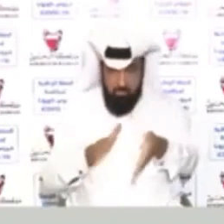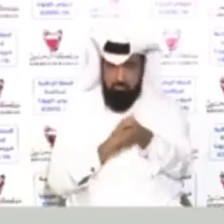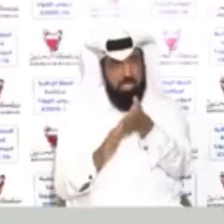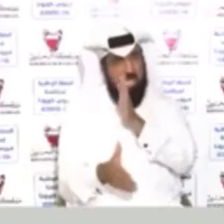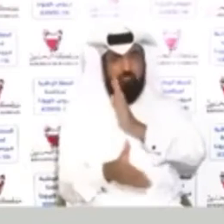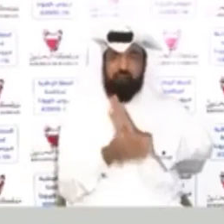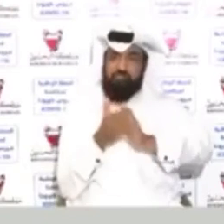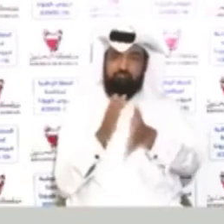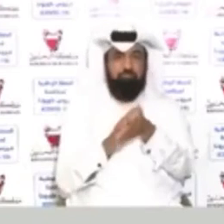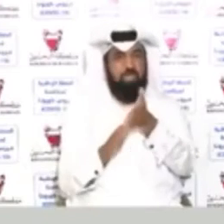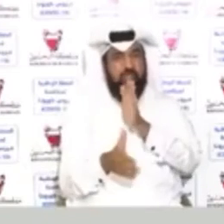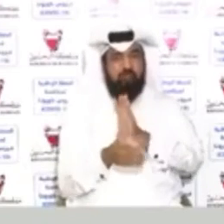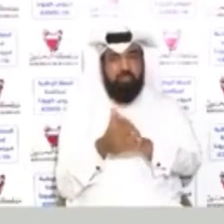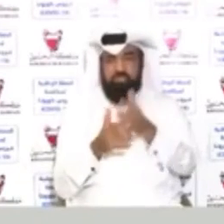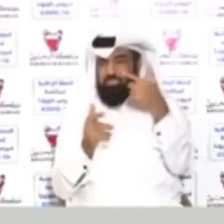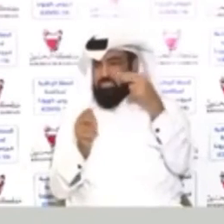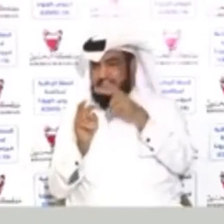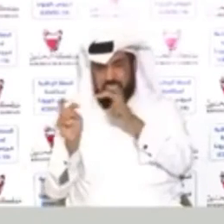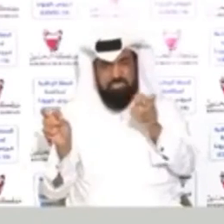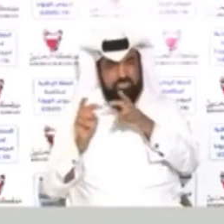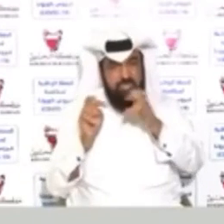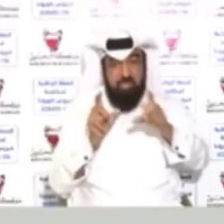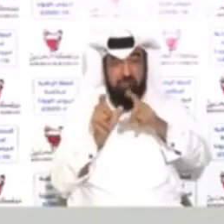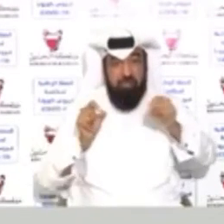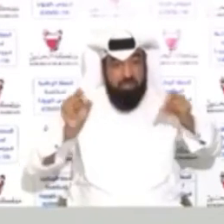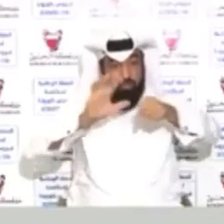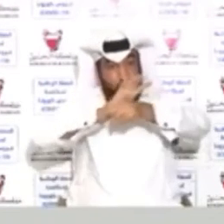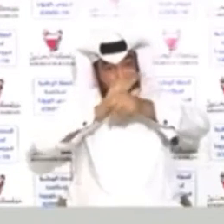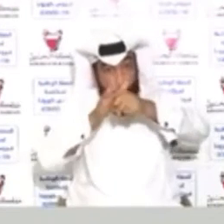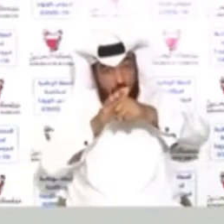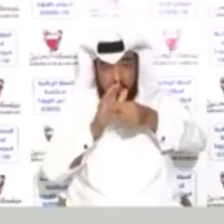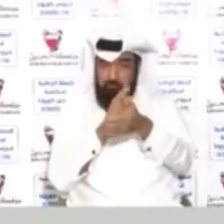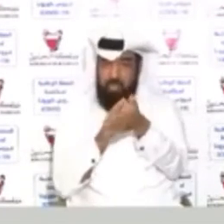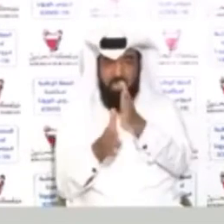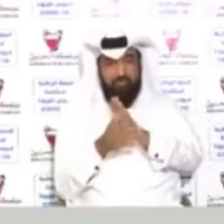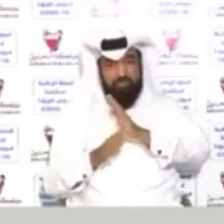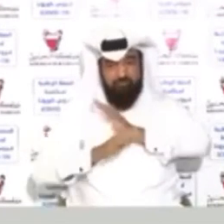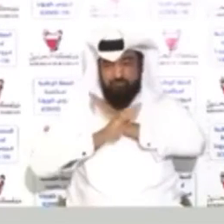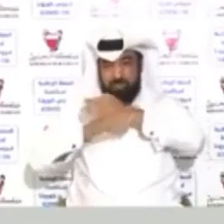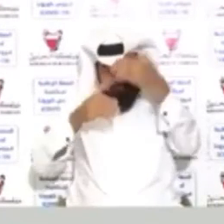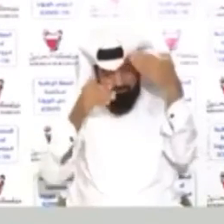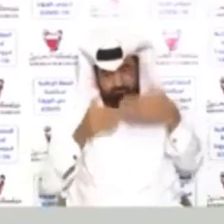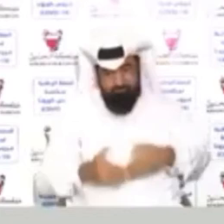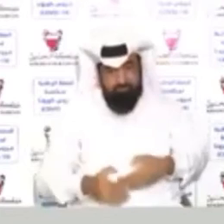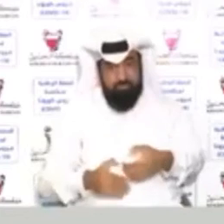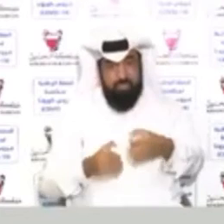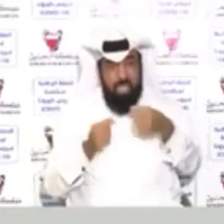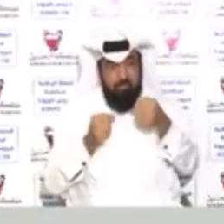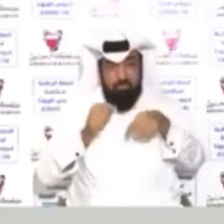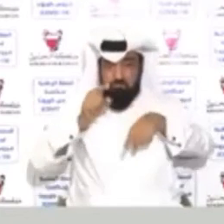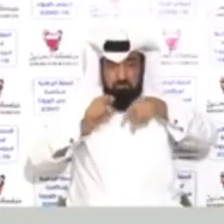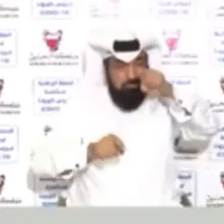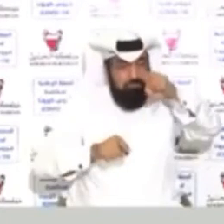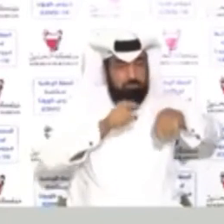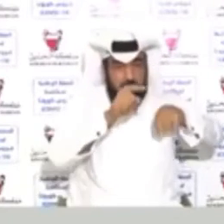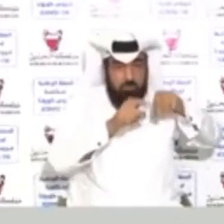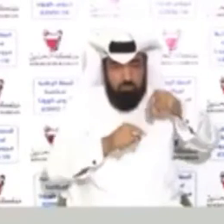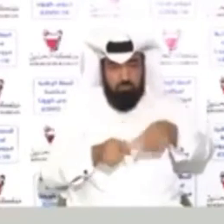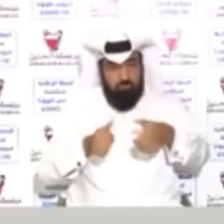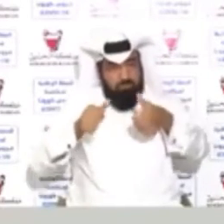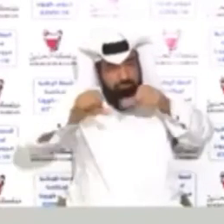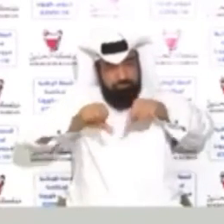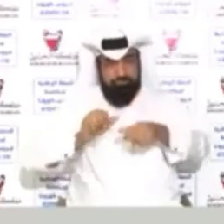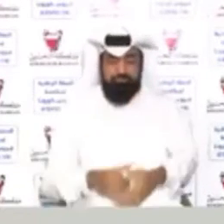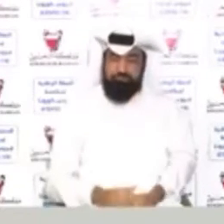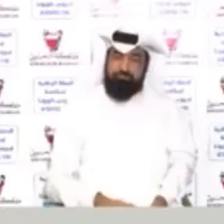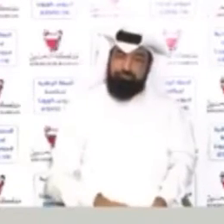احنا نقدر نتأكد منه بالنسبة حق فيروس الكوفيد 19، لأن في تغيير في أنواع كثيرة. يمكن بعد الأخصائيين